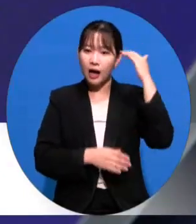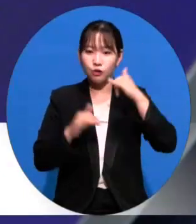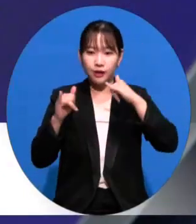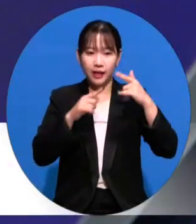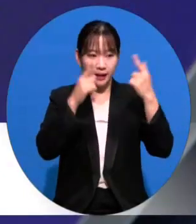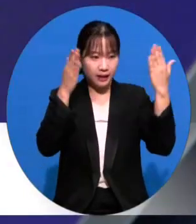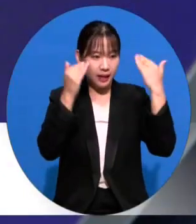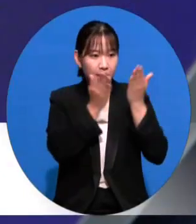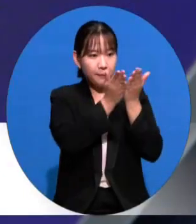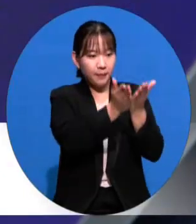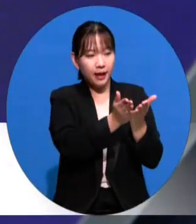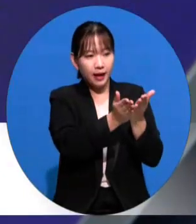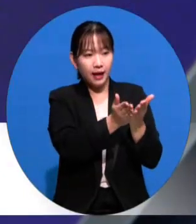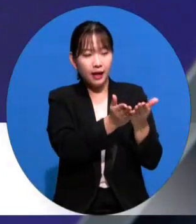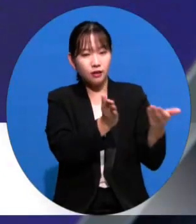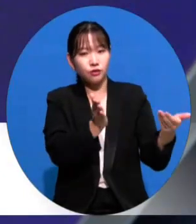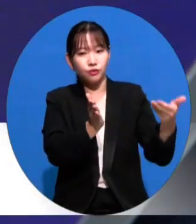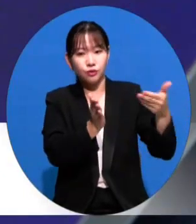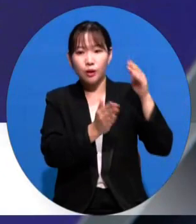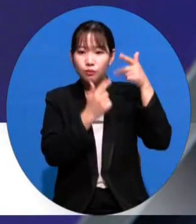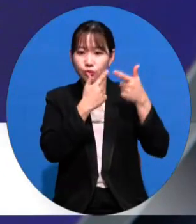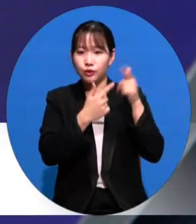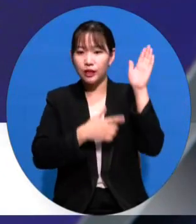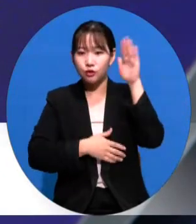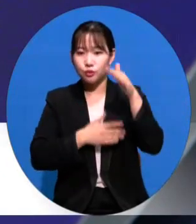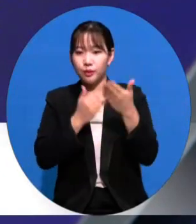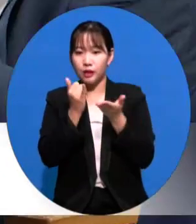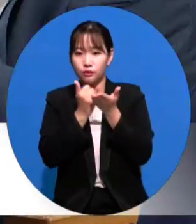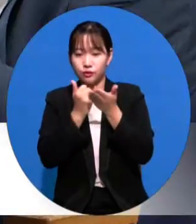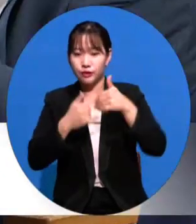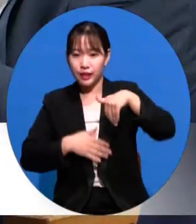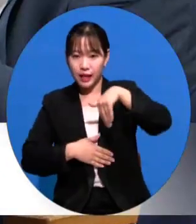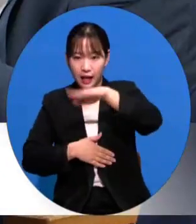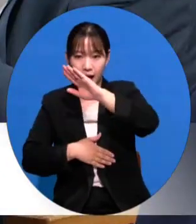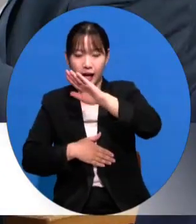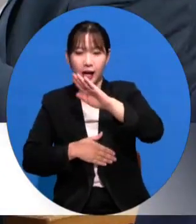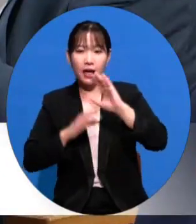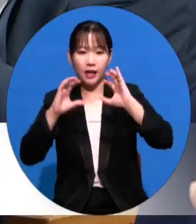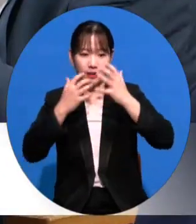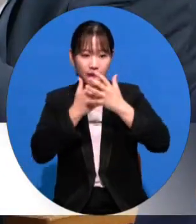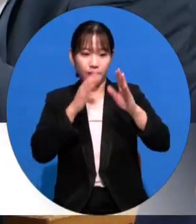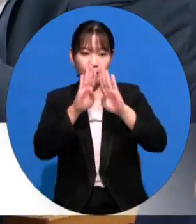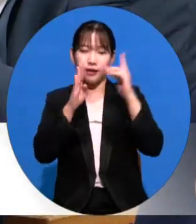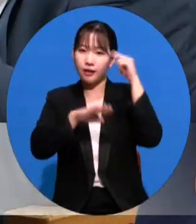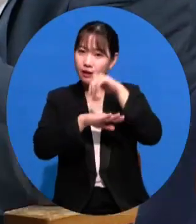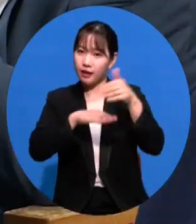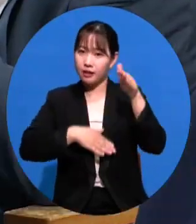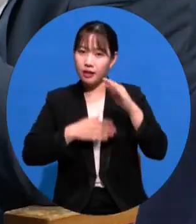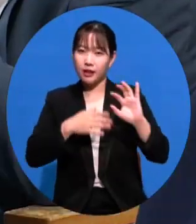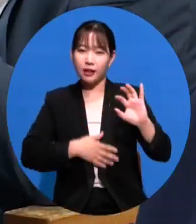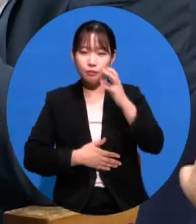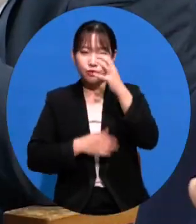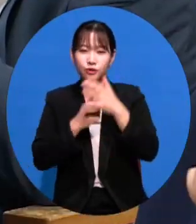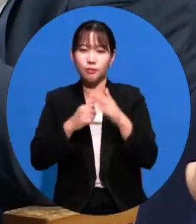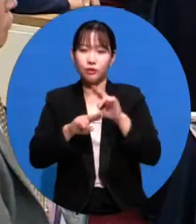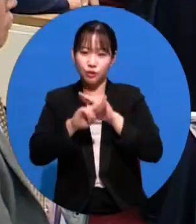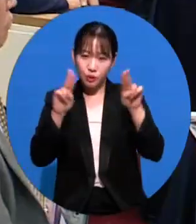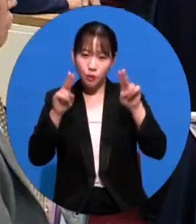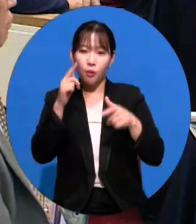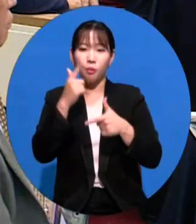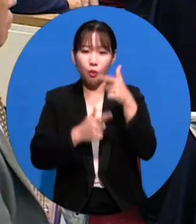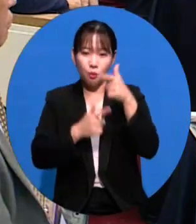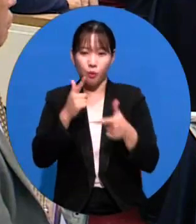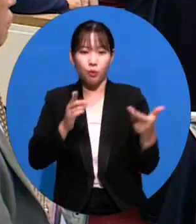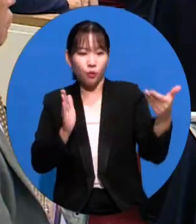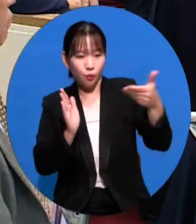한국해양대 실습선을 이용해 부산에서 울릉도로 간 뒤 국제학술대회를 개최할 예정이었지만 태풍으로 취소돼 부산에서